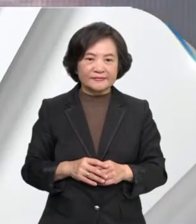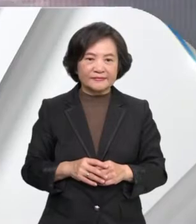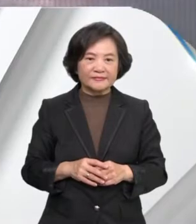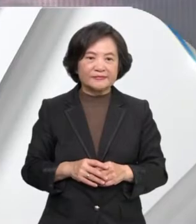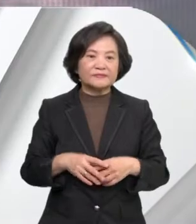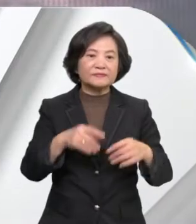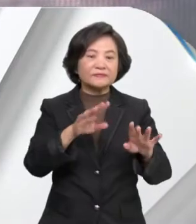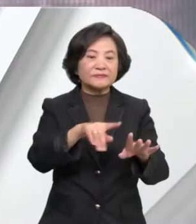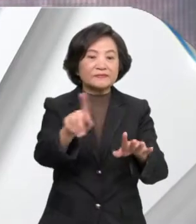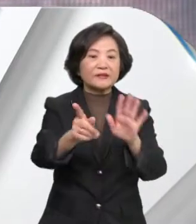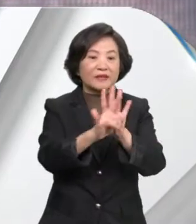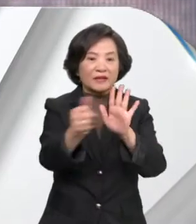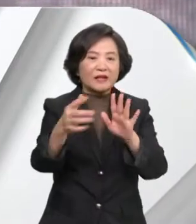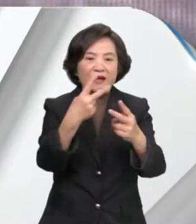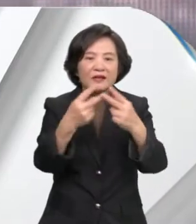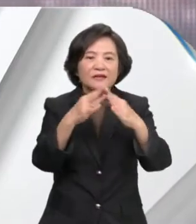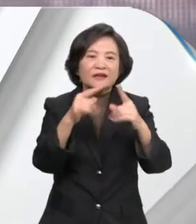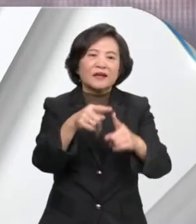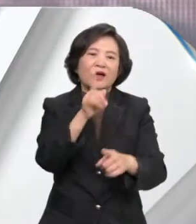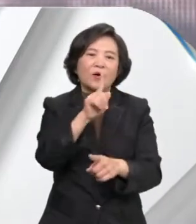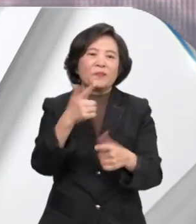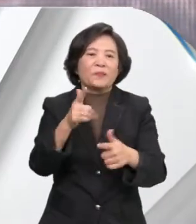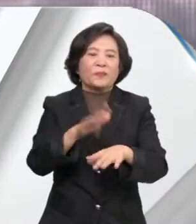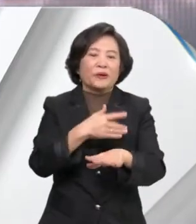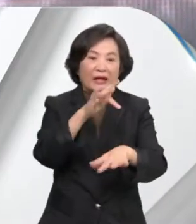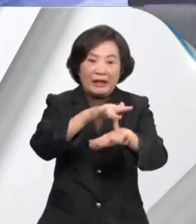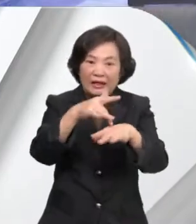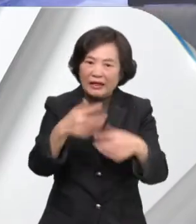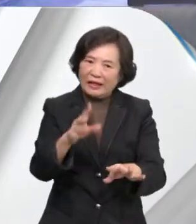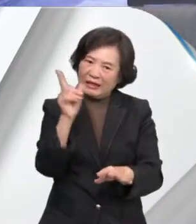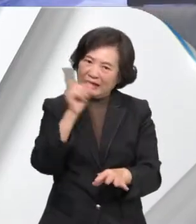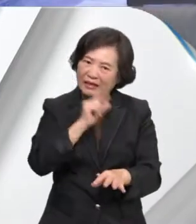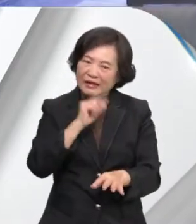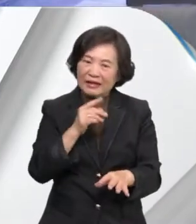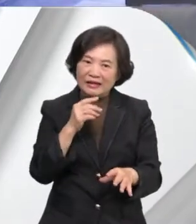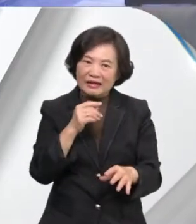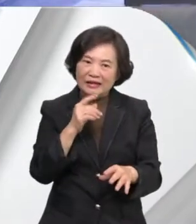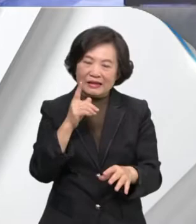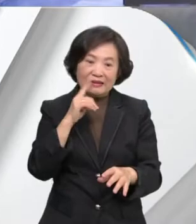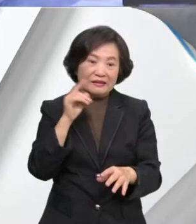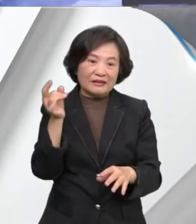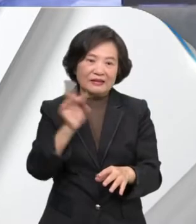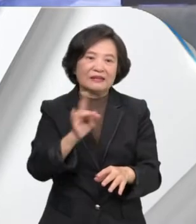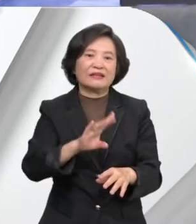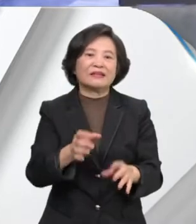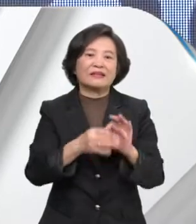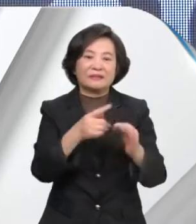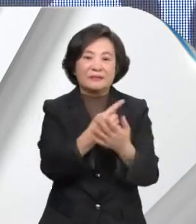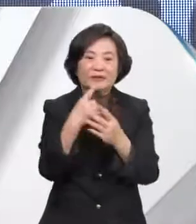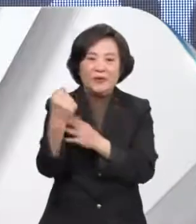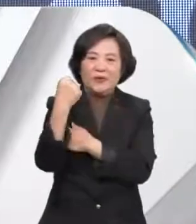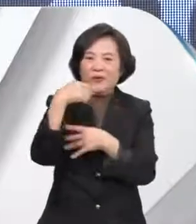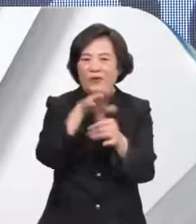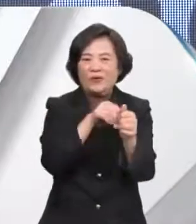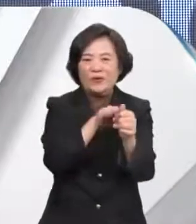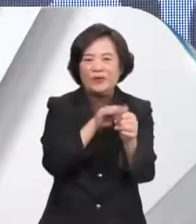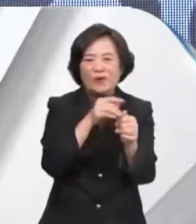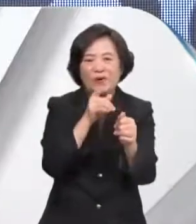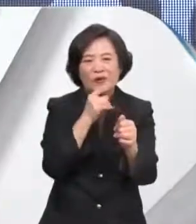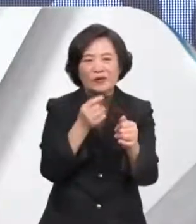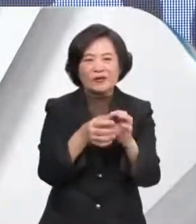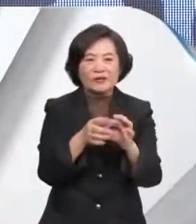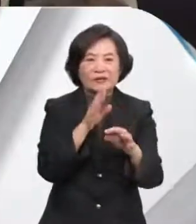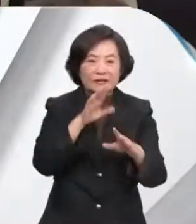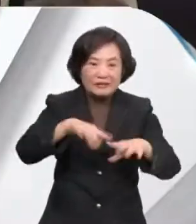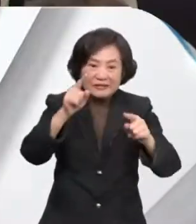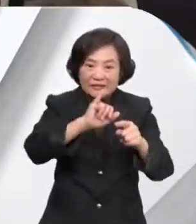大部分嘅演員都唔係黑人，未冇接觸過黑化，大家都為到愛做一出戲，神文學共享。唔做過 Teresa，